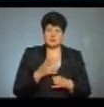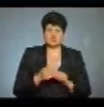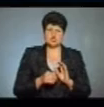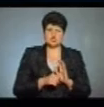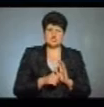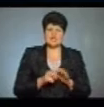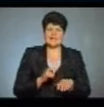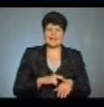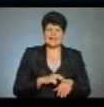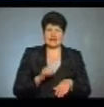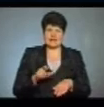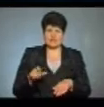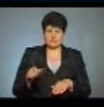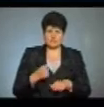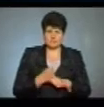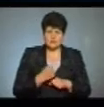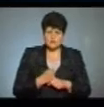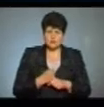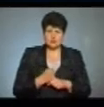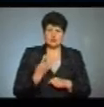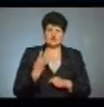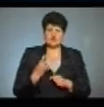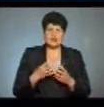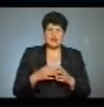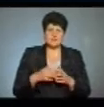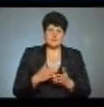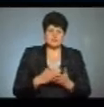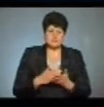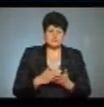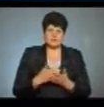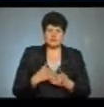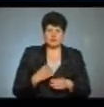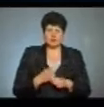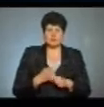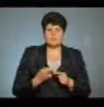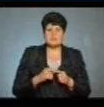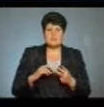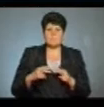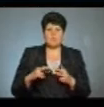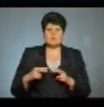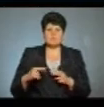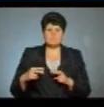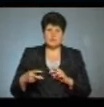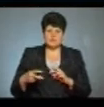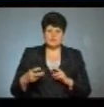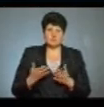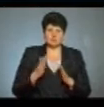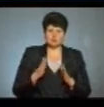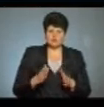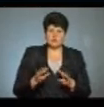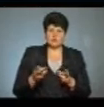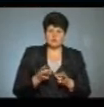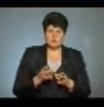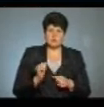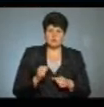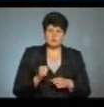лікарів, працює 4 апарати, і ми робимо це позмінно. Ми, якщо буде потреба, ми можемо перейти і